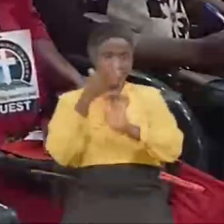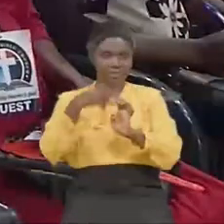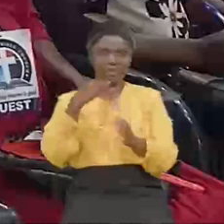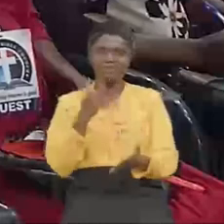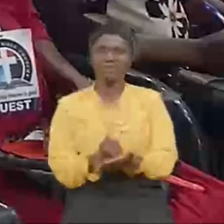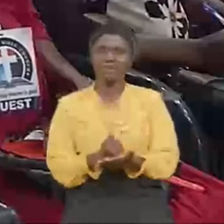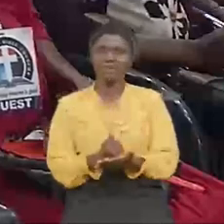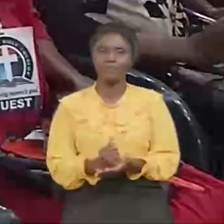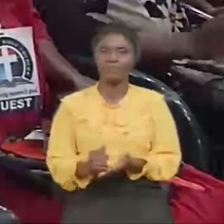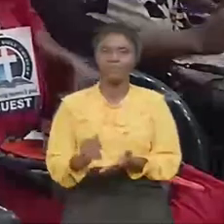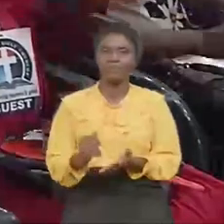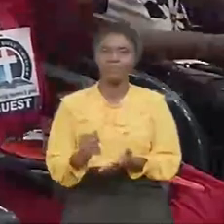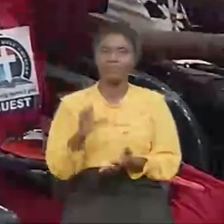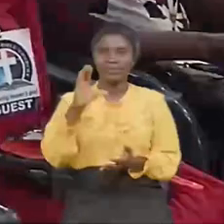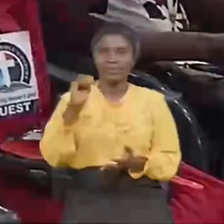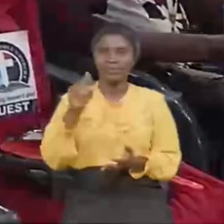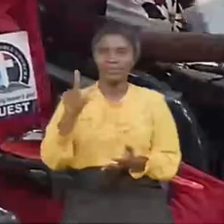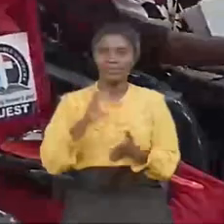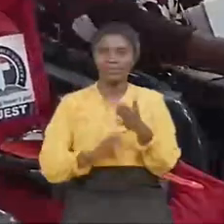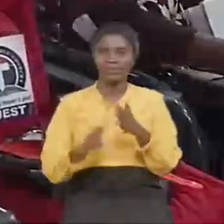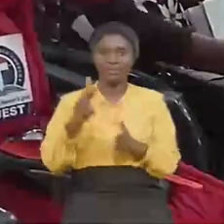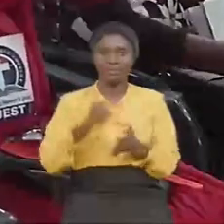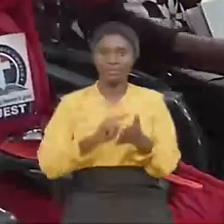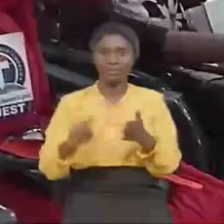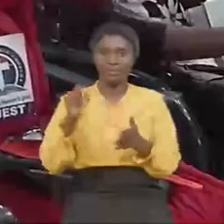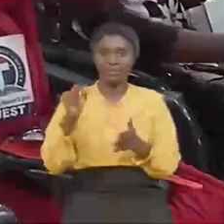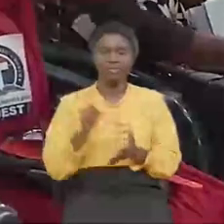Colossiens 2, 11. Colossiens 2,